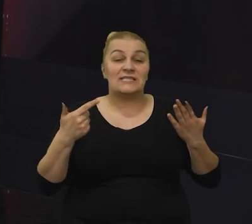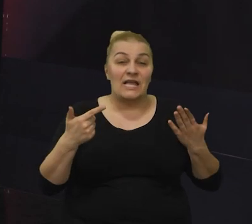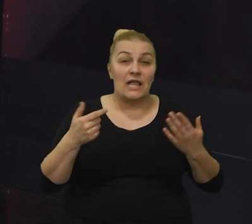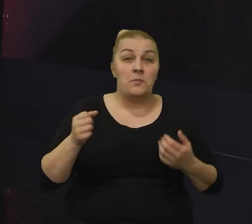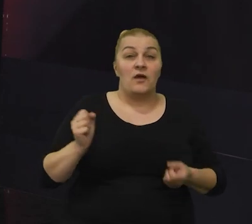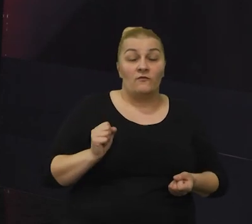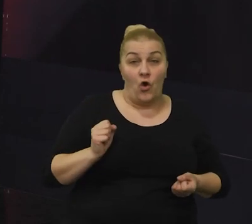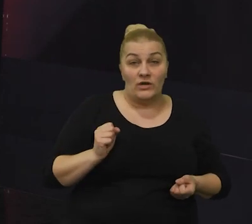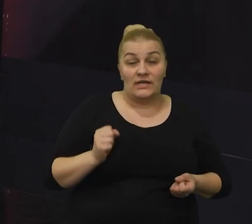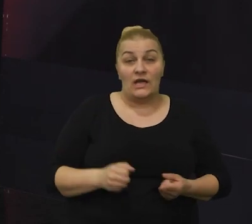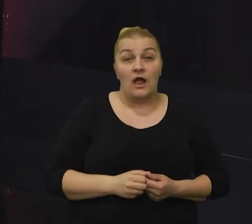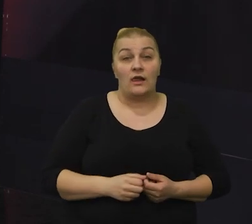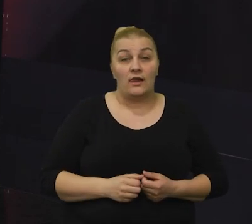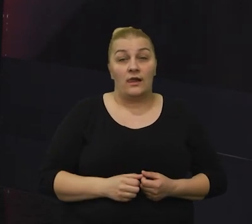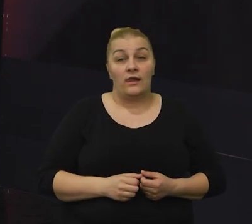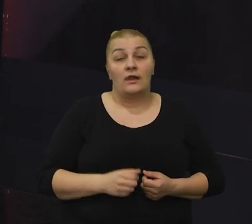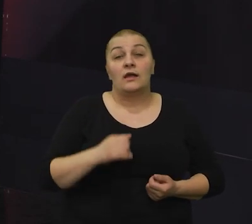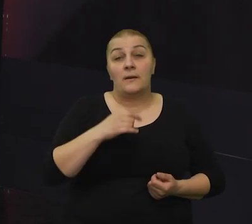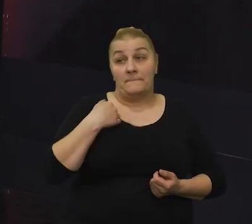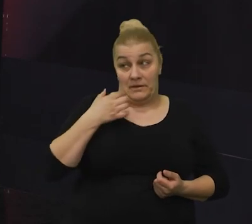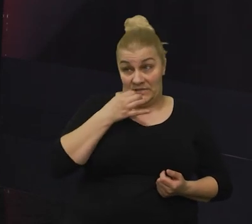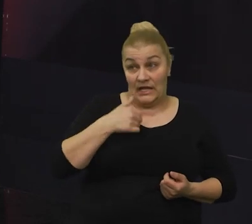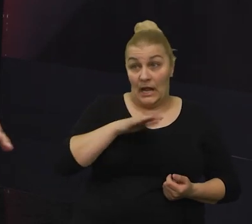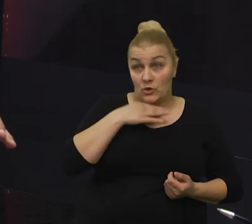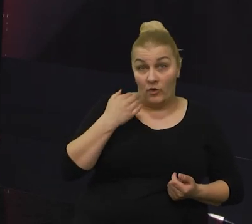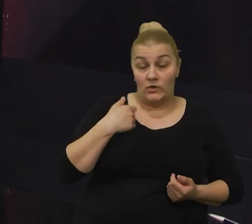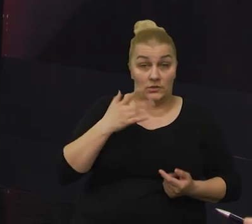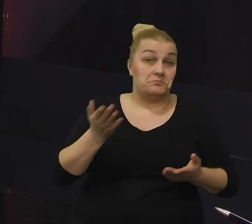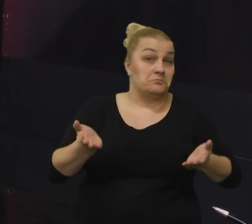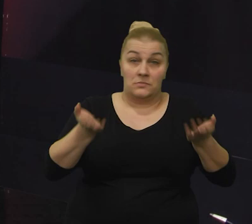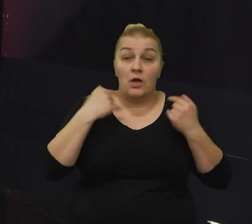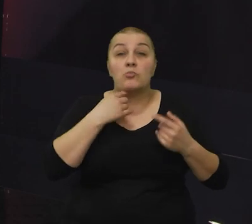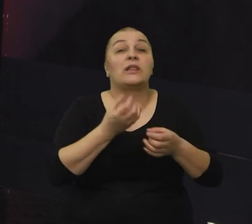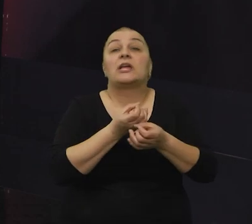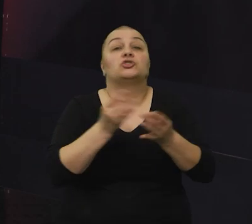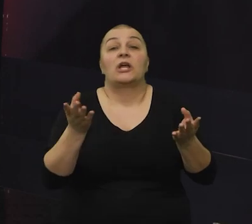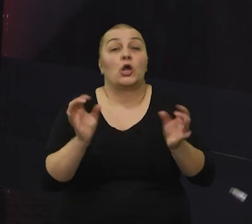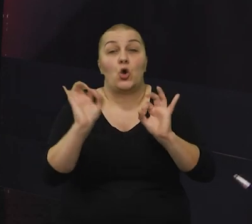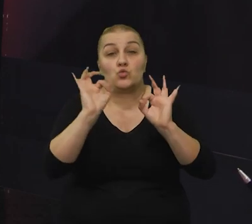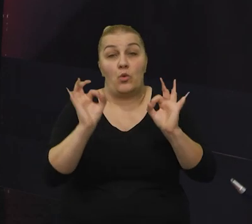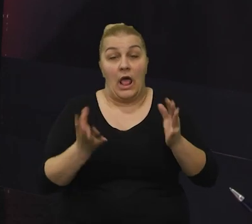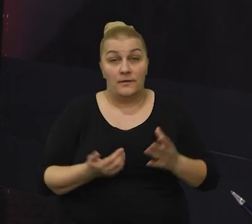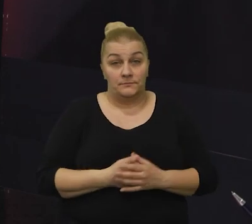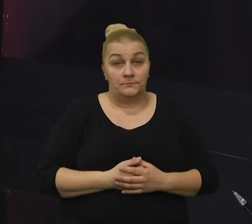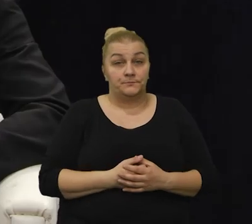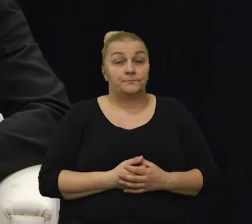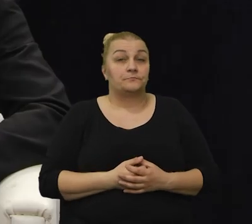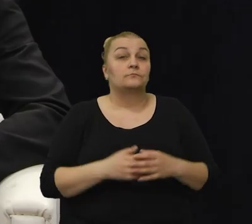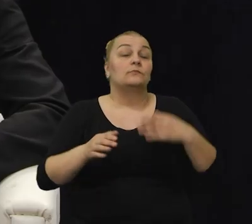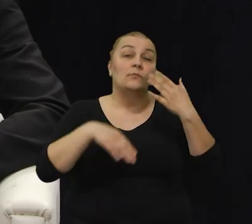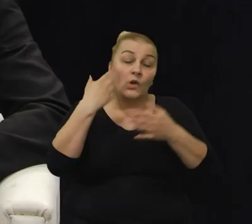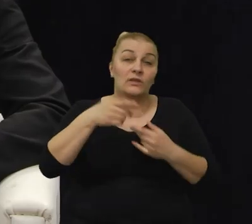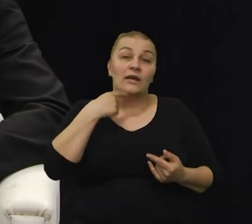127 vojnika. Mene general Gotovina kaže, jel to dovoljno? Kaže, bolje išta nego ništa. 127 nego nula. I